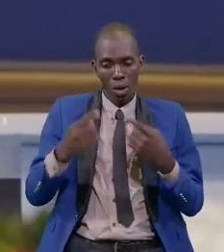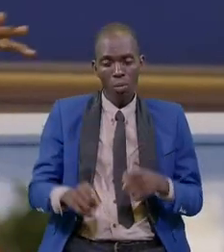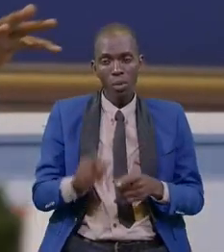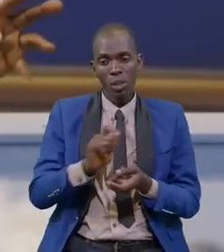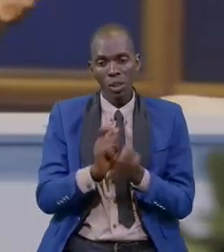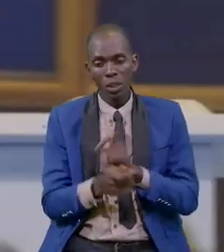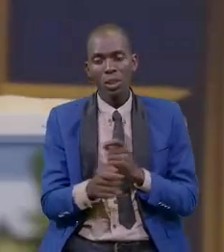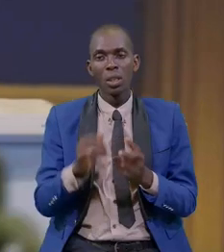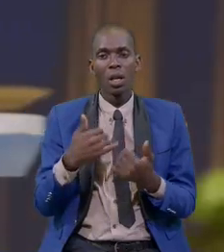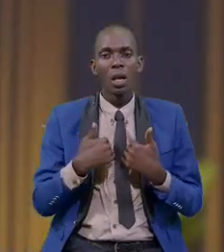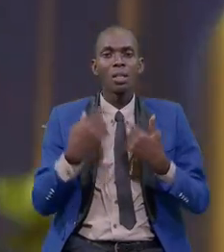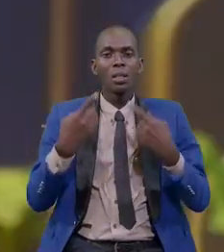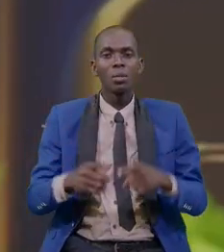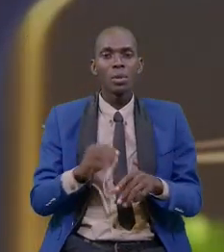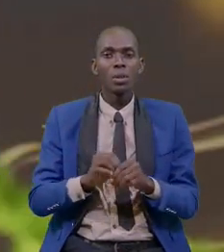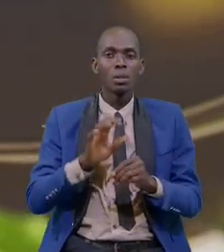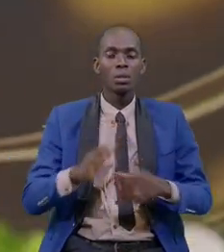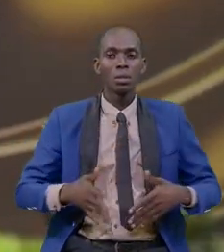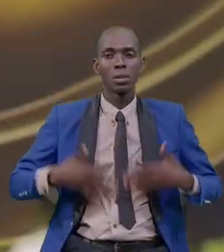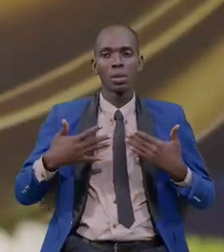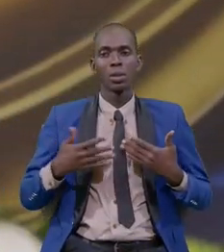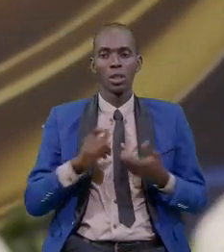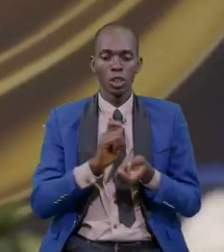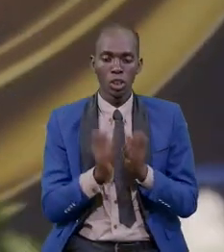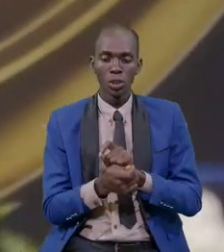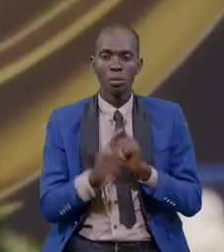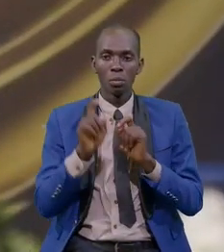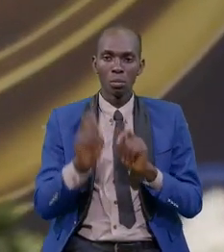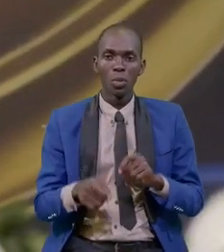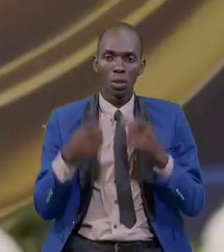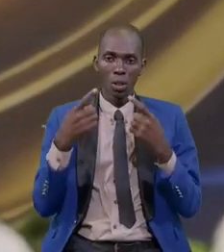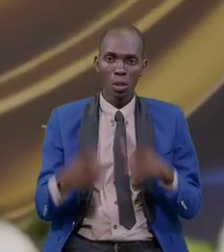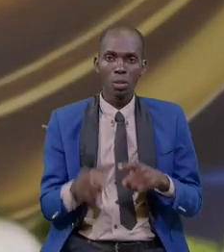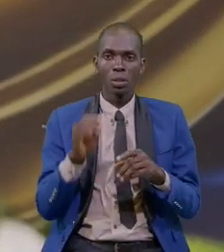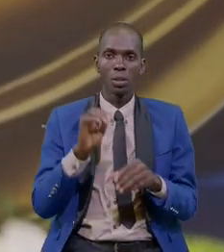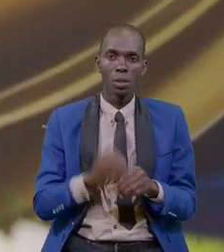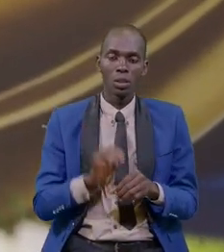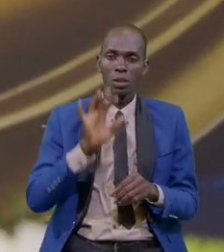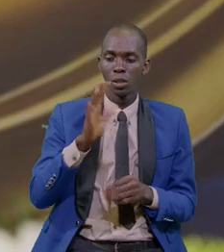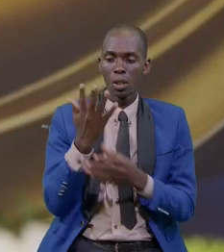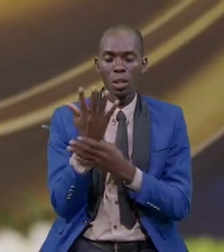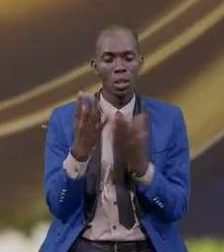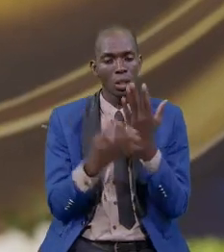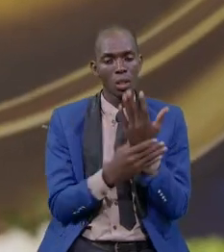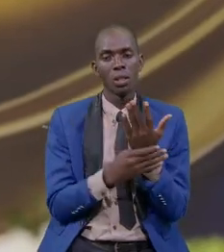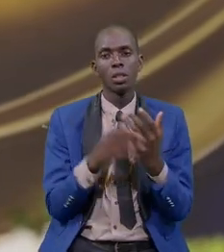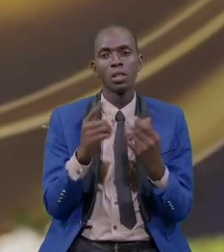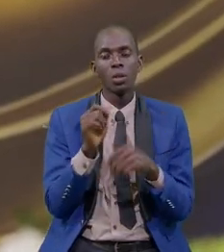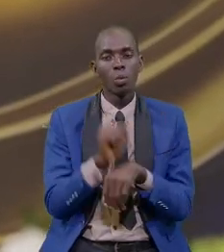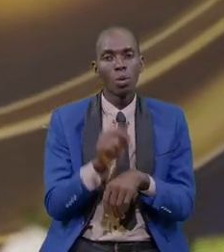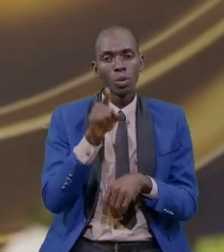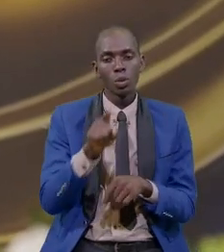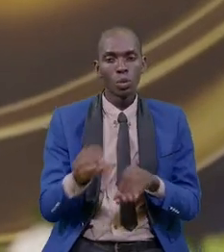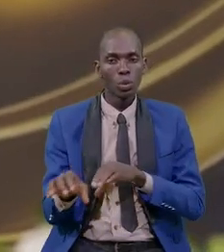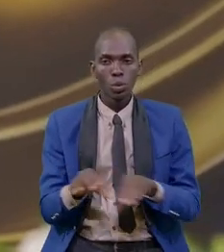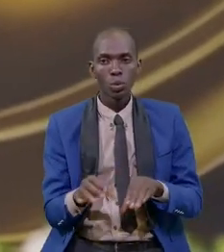doit avoir lieu dans ton cœur. Il faut changer les choses avec la façon dont tu fais, dans ta main, le travail que tu fais. Il faut